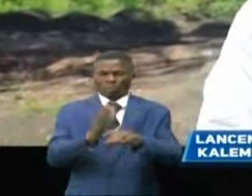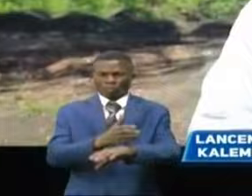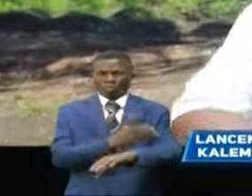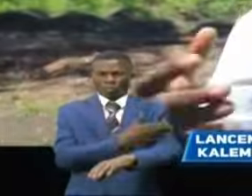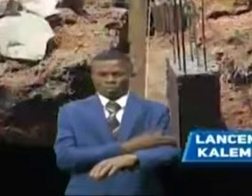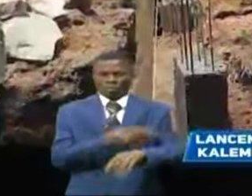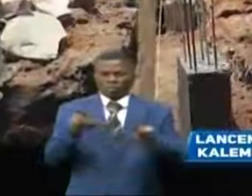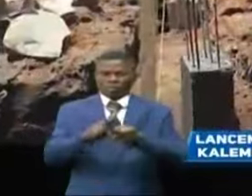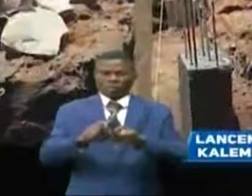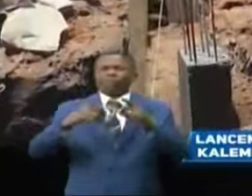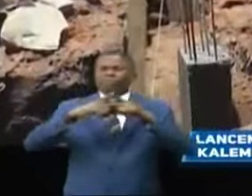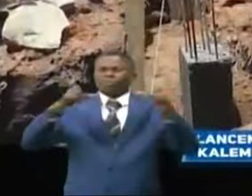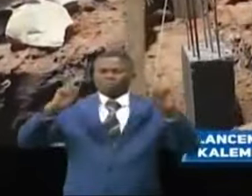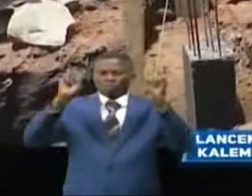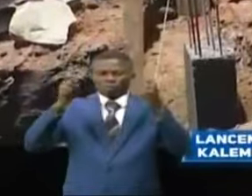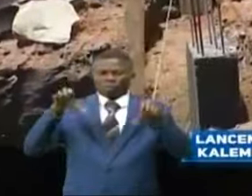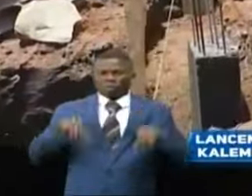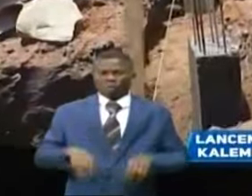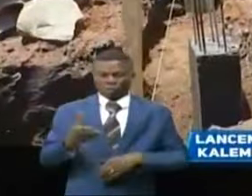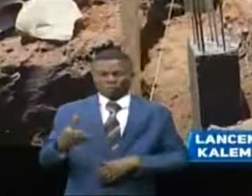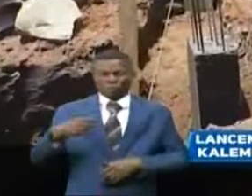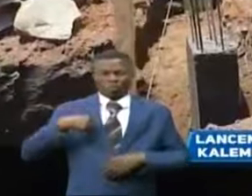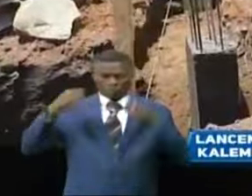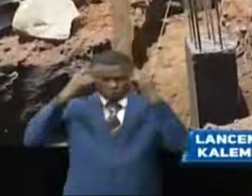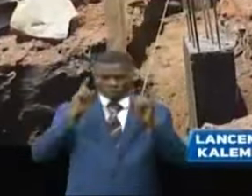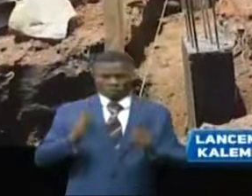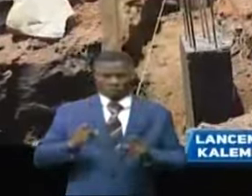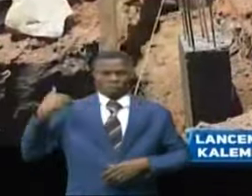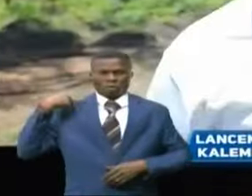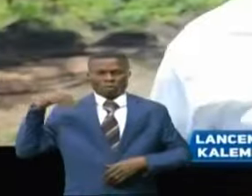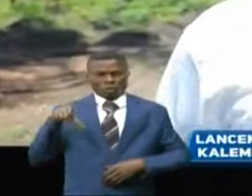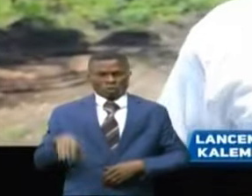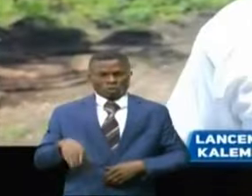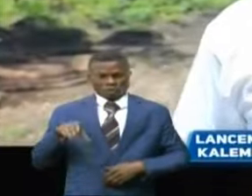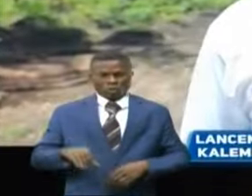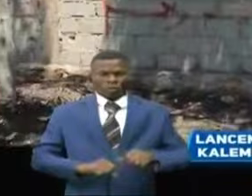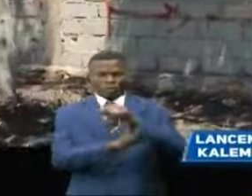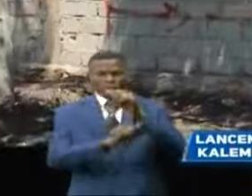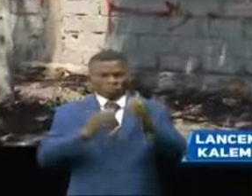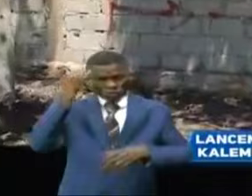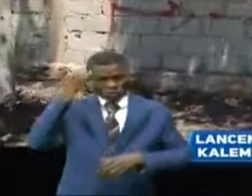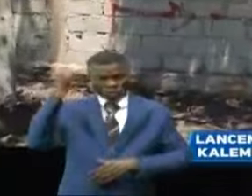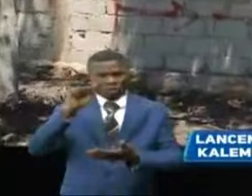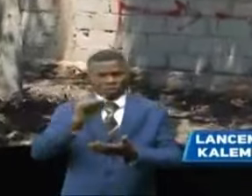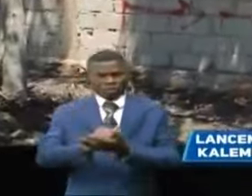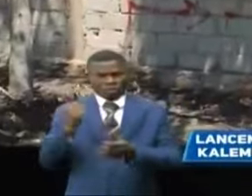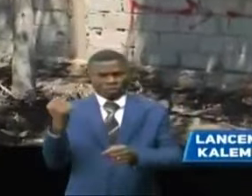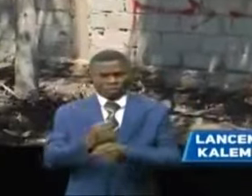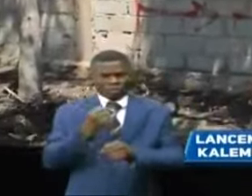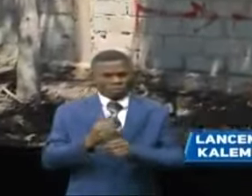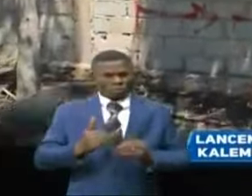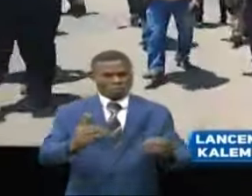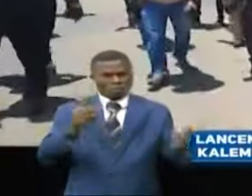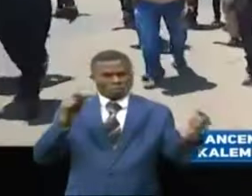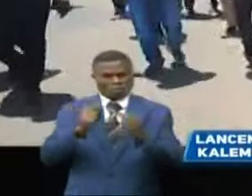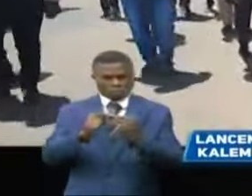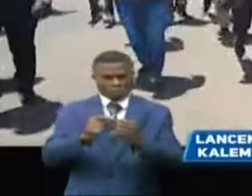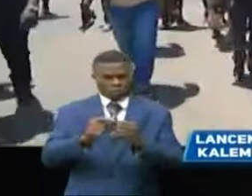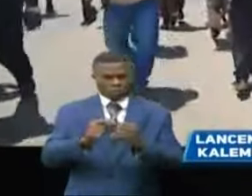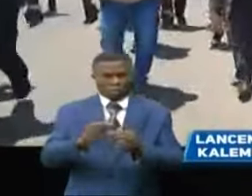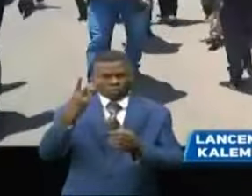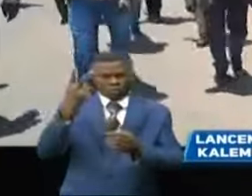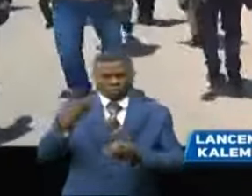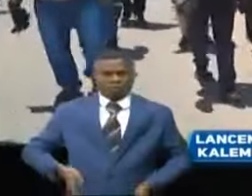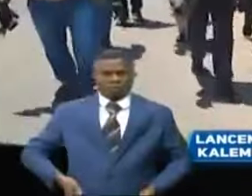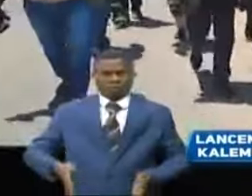l'aspect des grandes villes en RDC. Là, nous sommes d'accord, étant congolais, nous devons appuyer cette initiative. Cette opération se poursuit jusqu'aux abords des deux